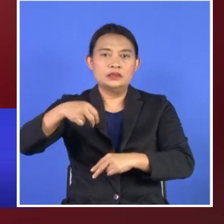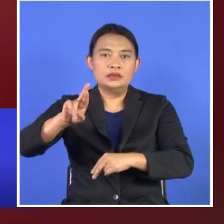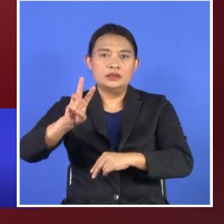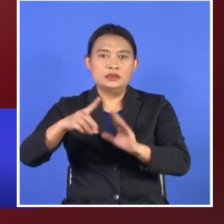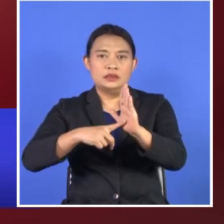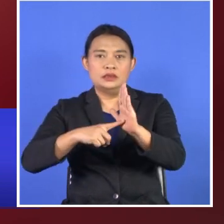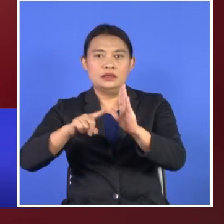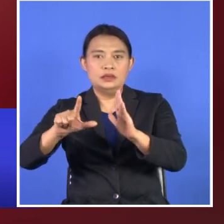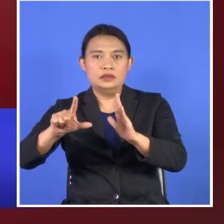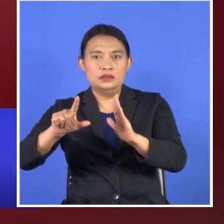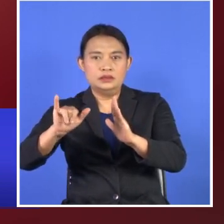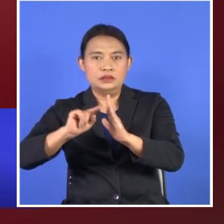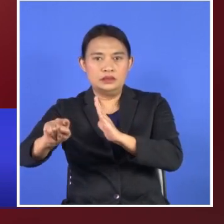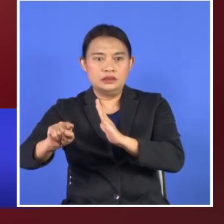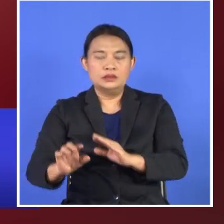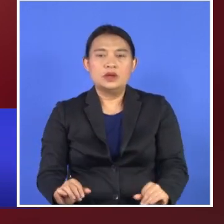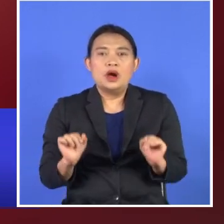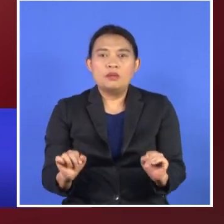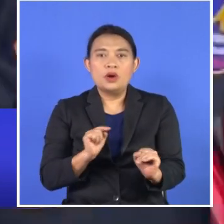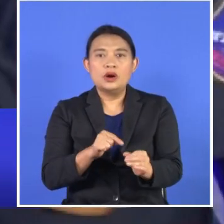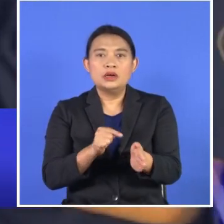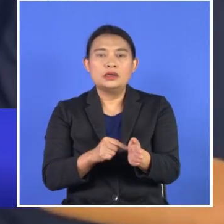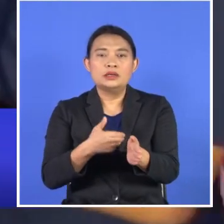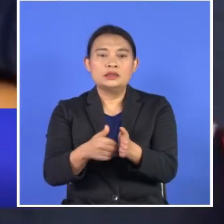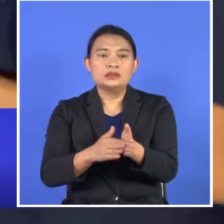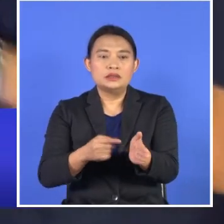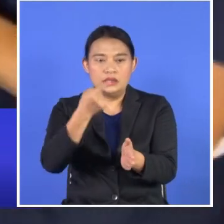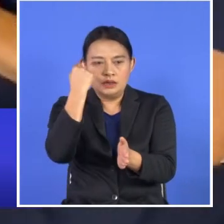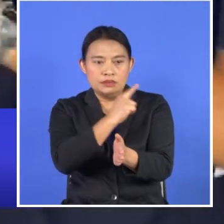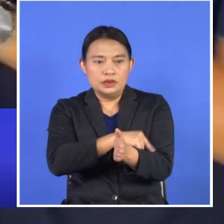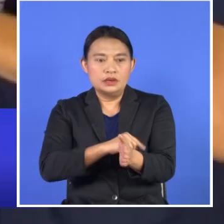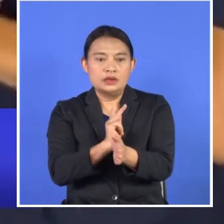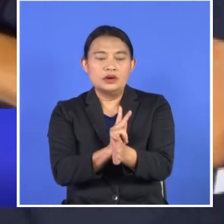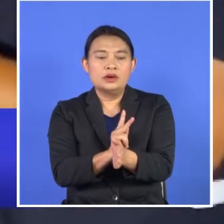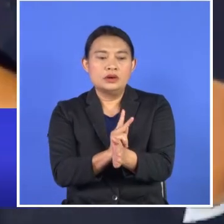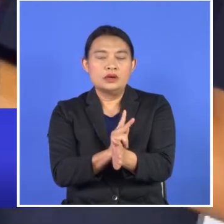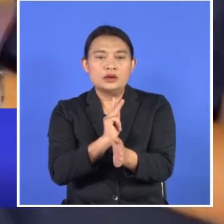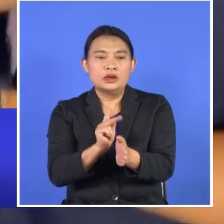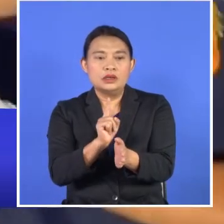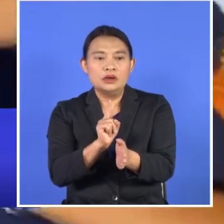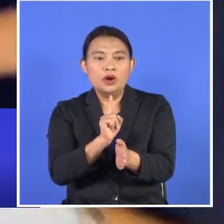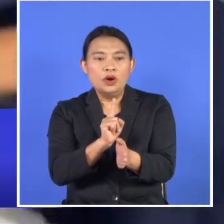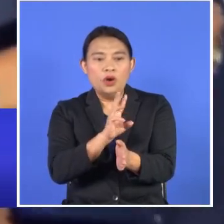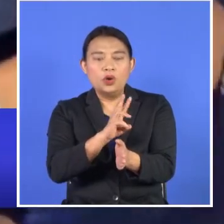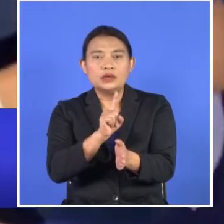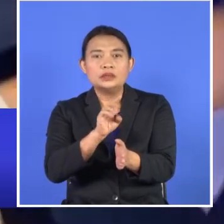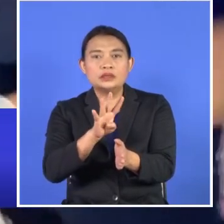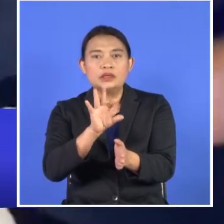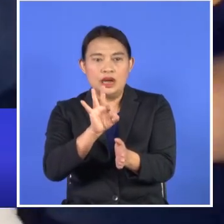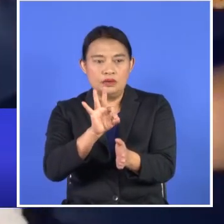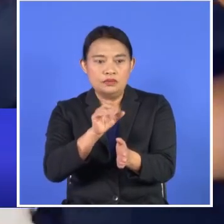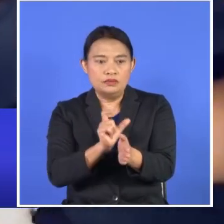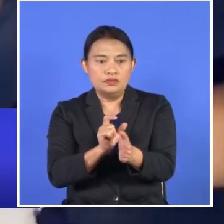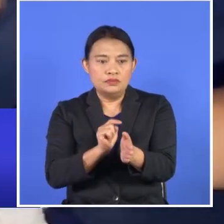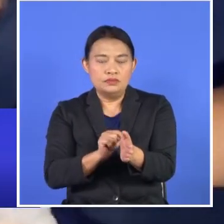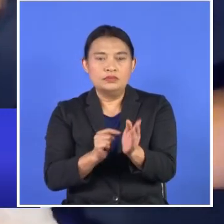งห์พร้อมกับมอเตอร์ไซค์ Honda Scoopy i สีขาวดำทะเบียนกไก่กไก่6149ระยองและป้ายแดงด้วยนะคะนี่คน